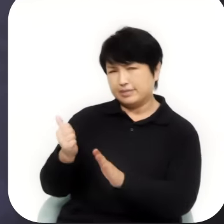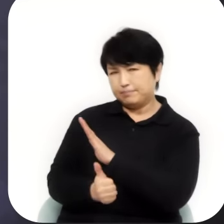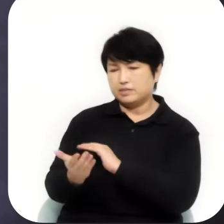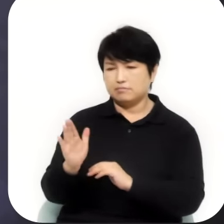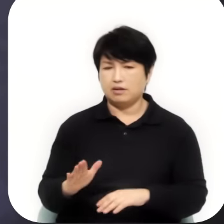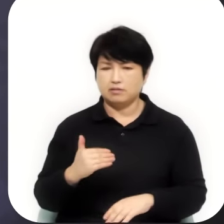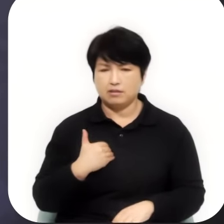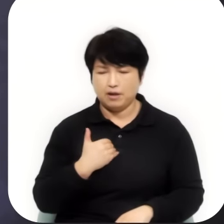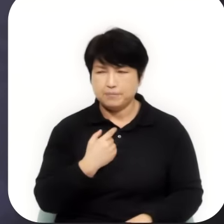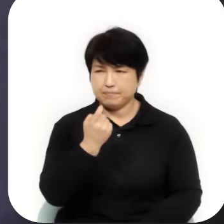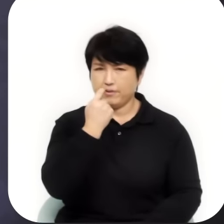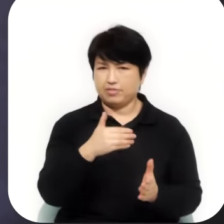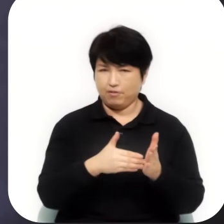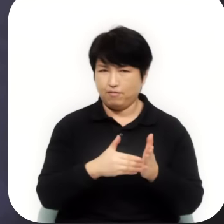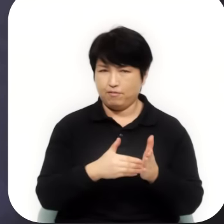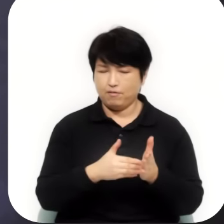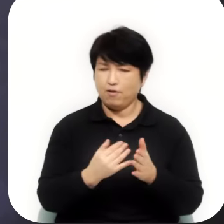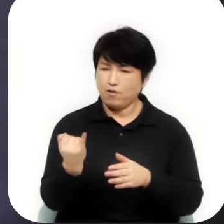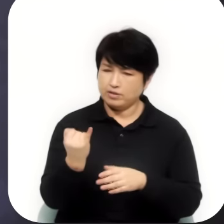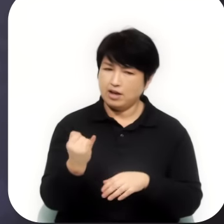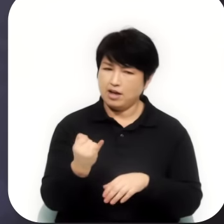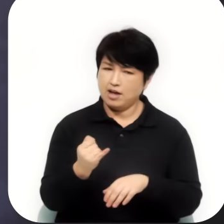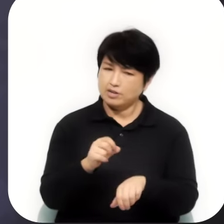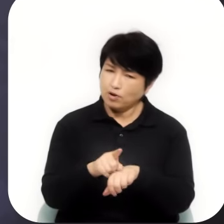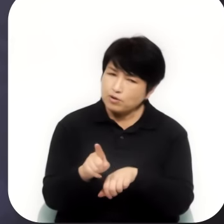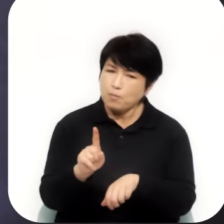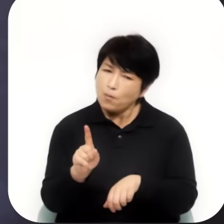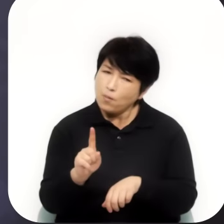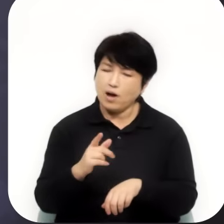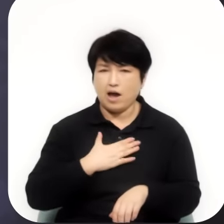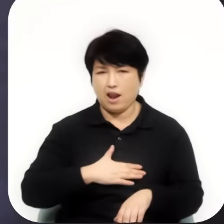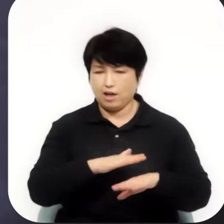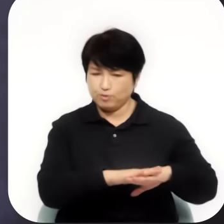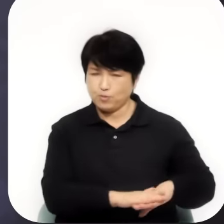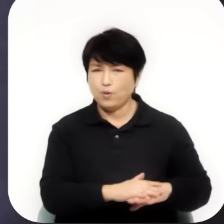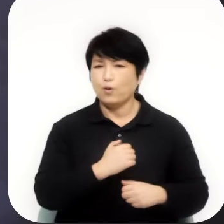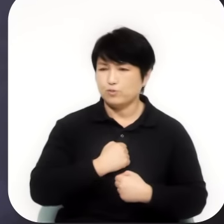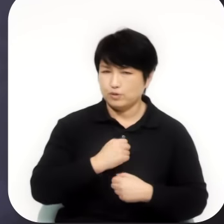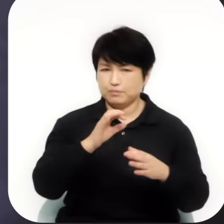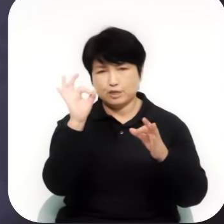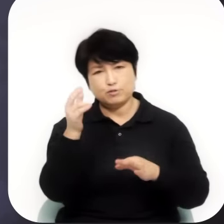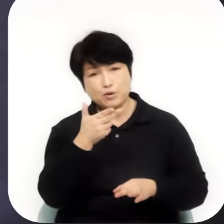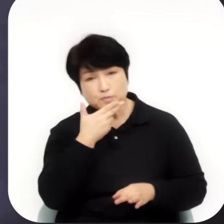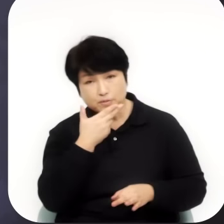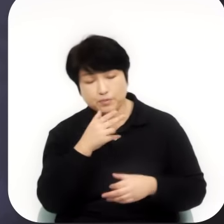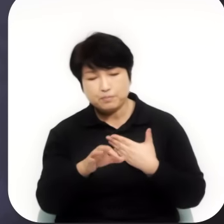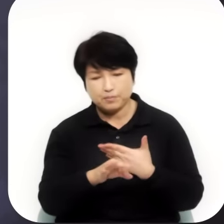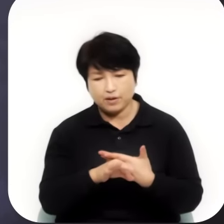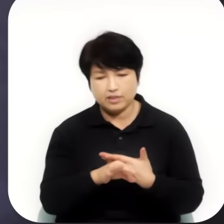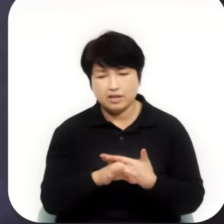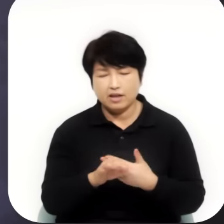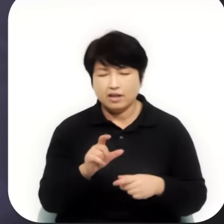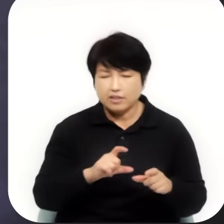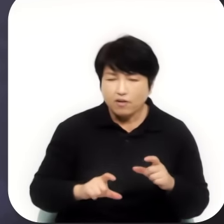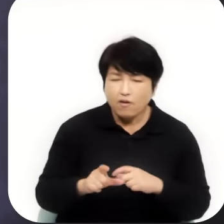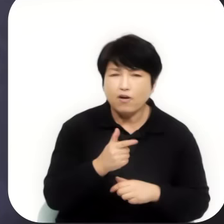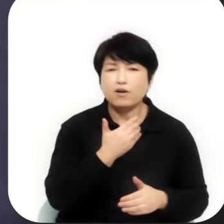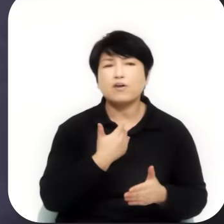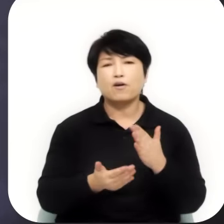연애할 때는 그런 경험을 살려서 주의해가면서 하면 된다. 이럴 때는 두 번째 할 때는 훨씬 여유가